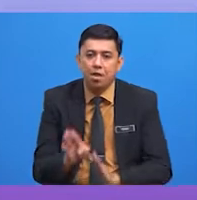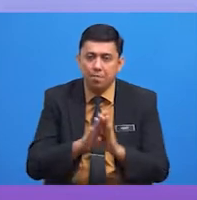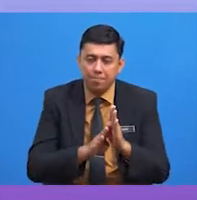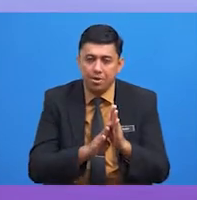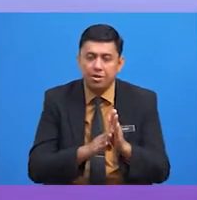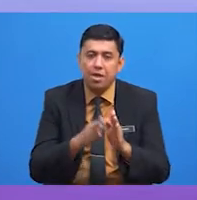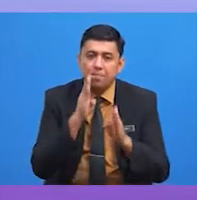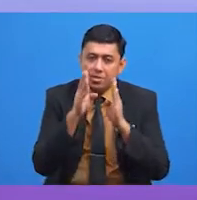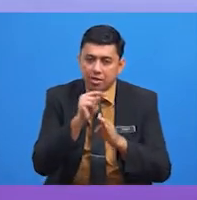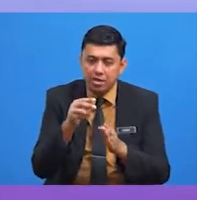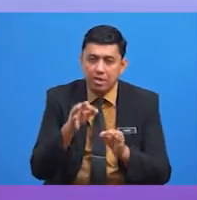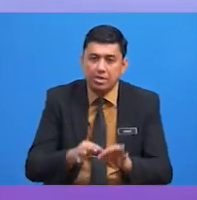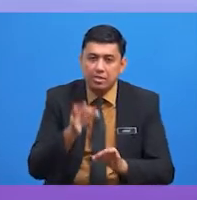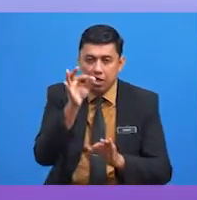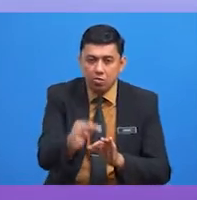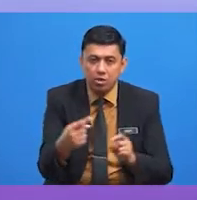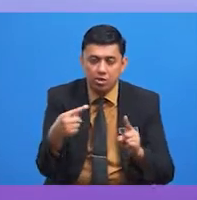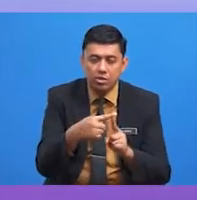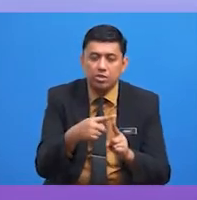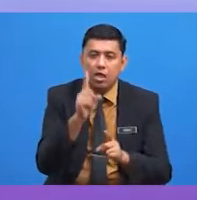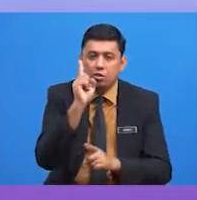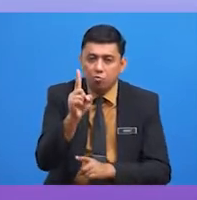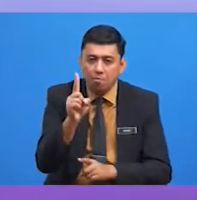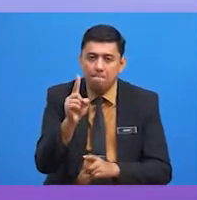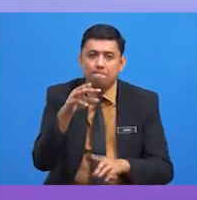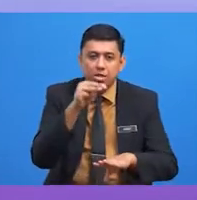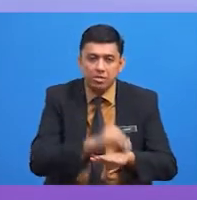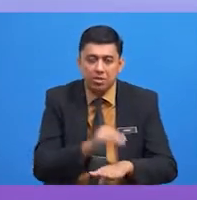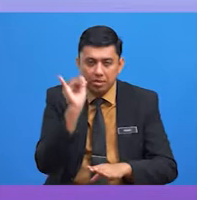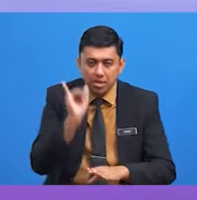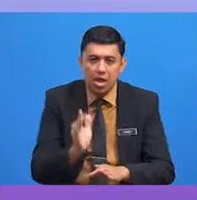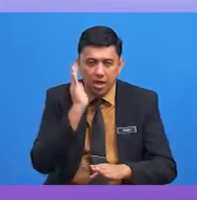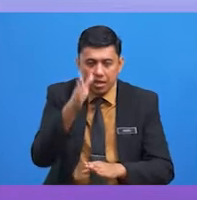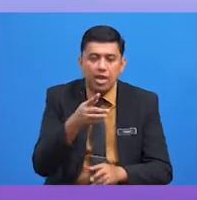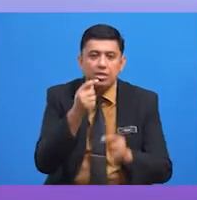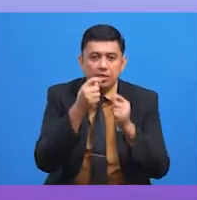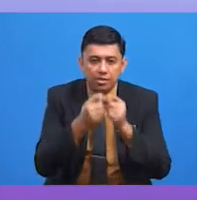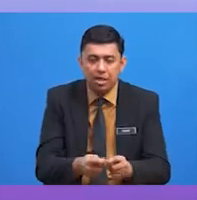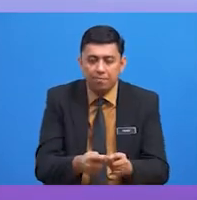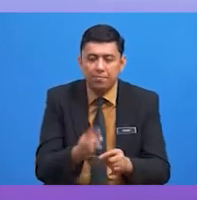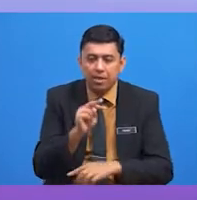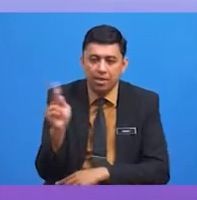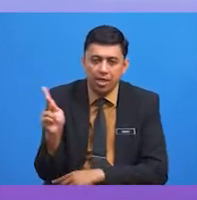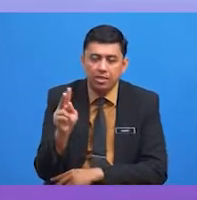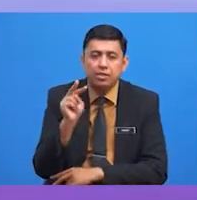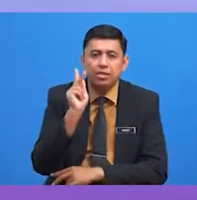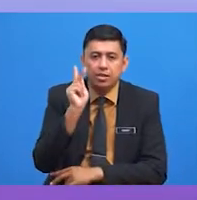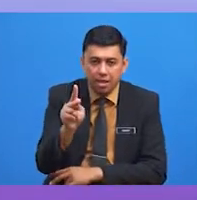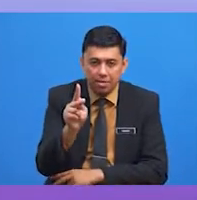Perbicaraan ditangguh ke suatu masa yang akan ditetapkan kelab.